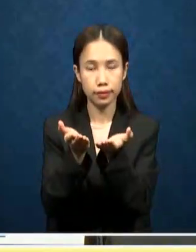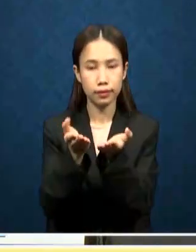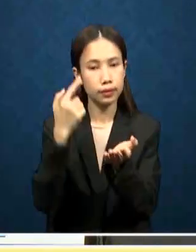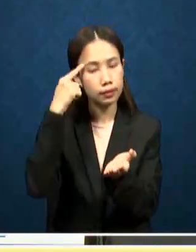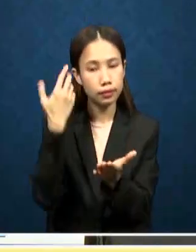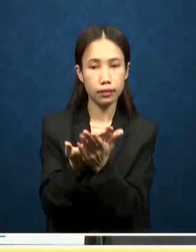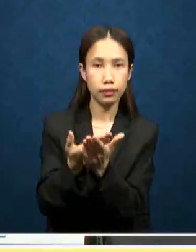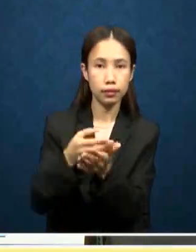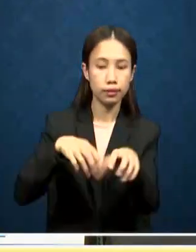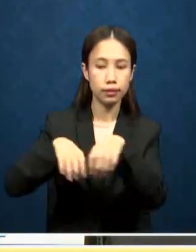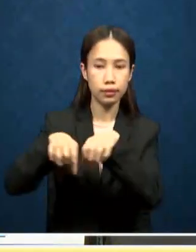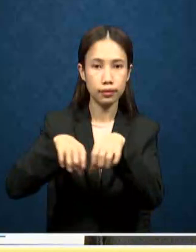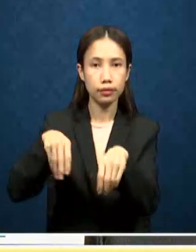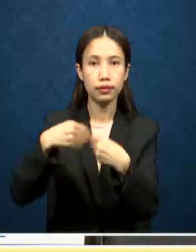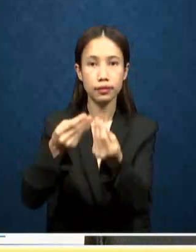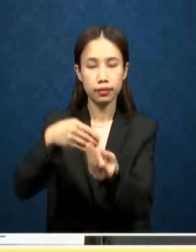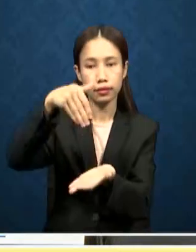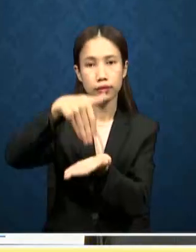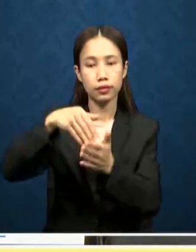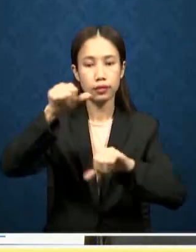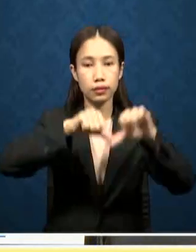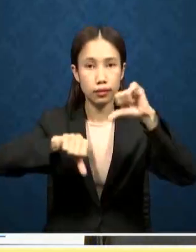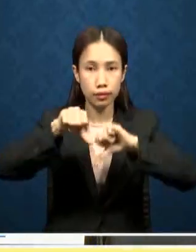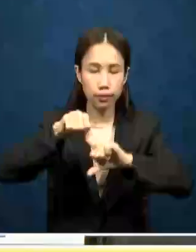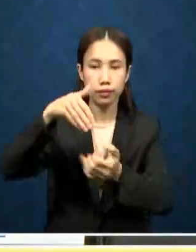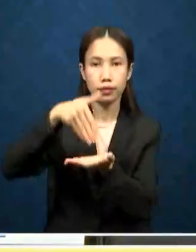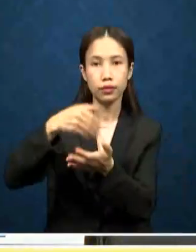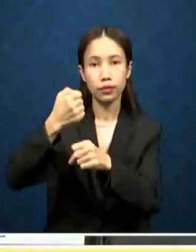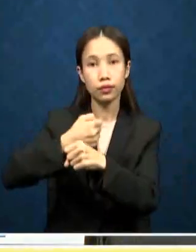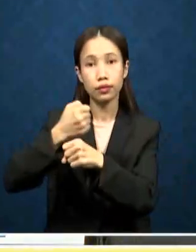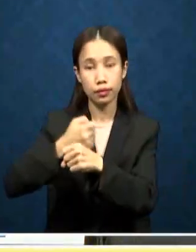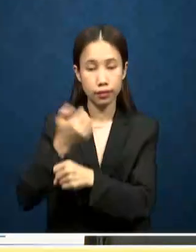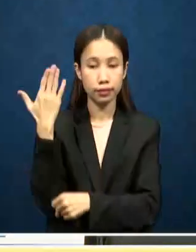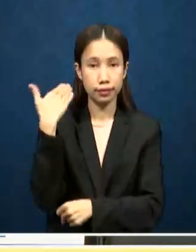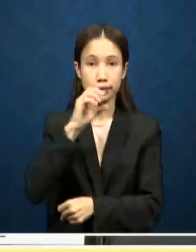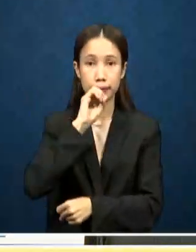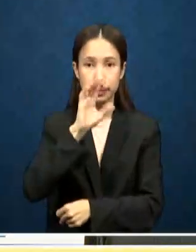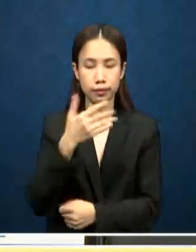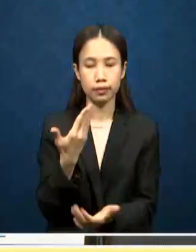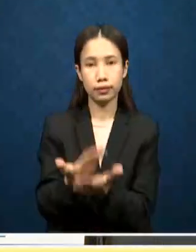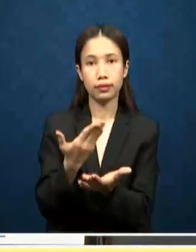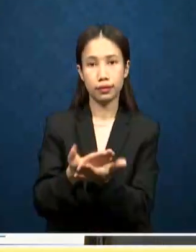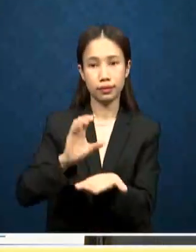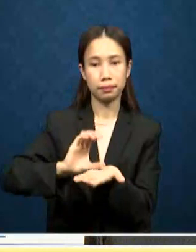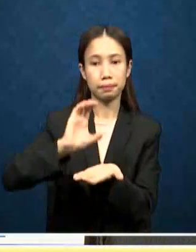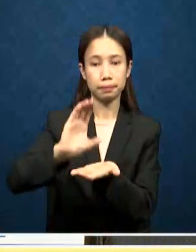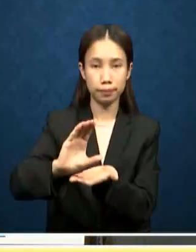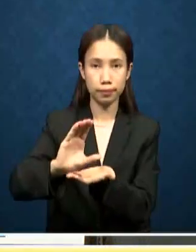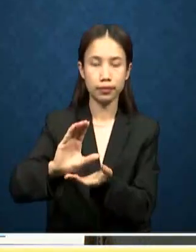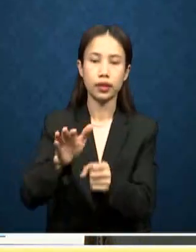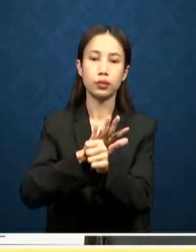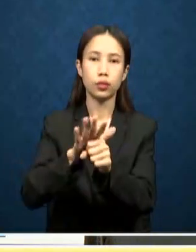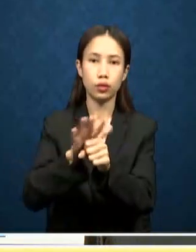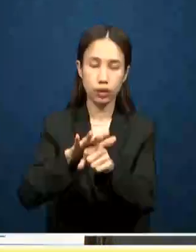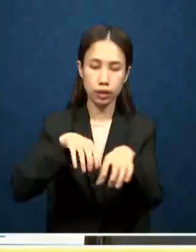งบประมาณให้ศูนย์วิทยาศาสตร์ศูนย์ฝึกที่ผมกล่าวมามีงบประมาณเพียงพอต่อการบริหาร